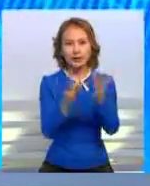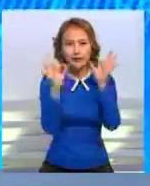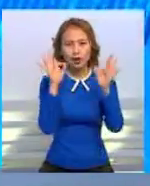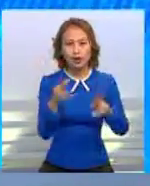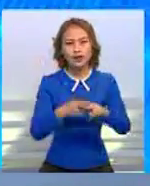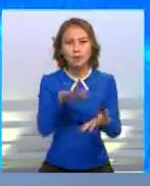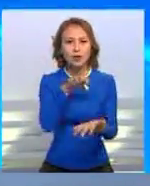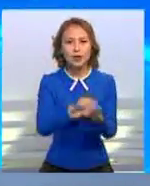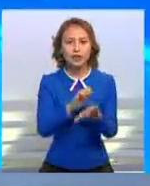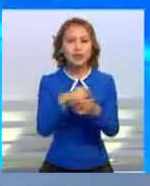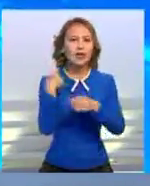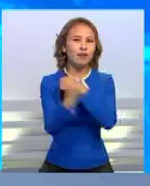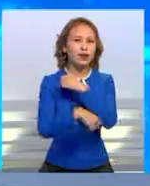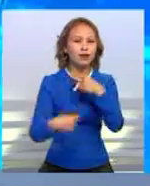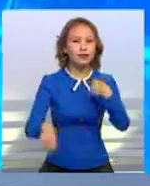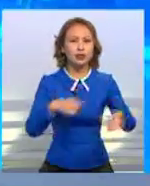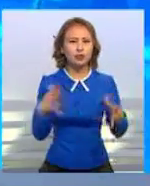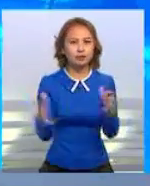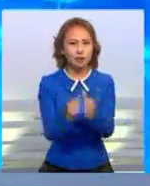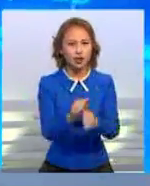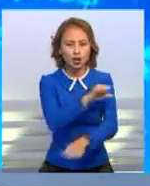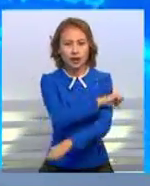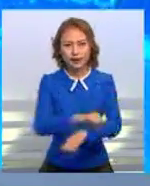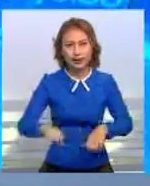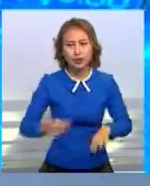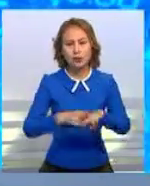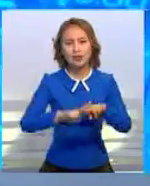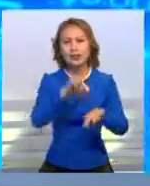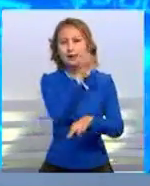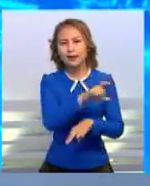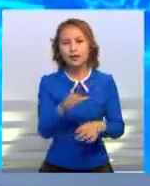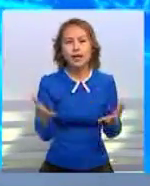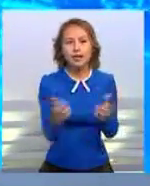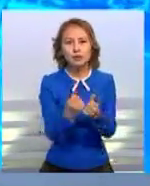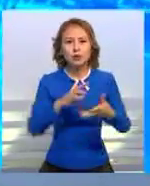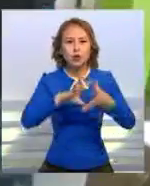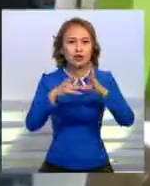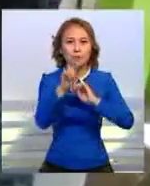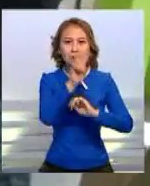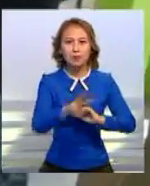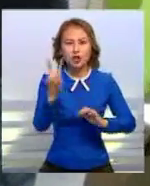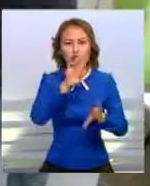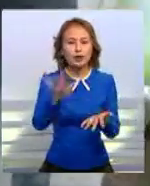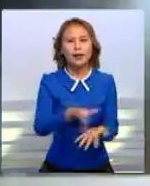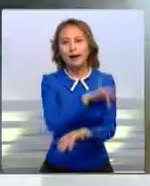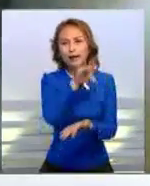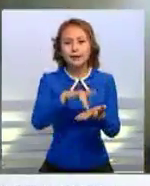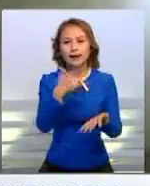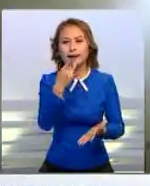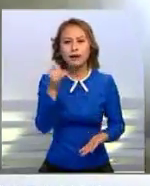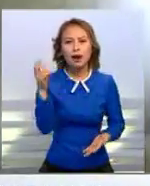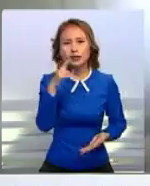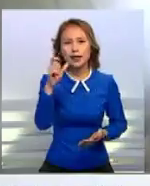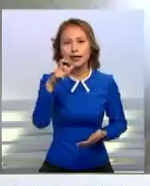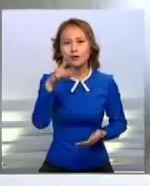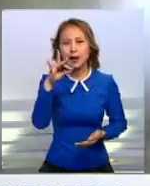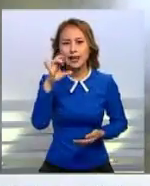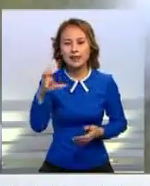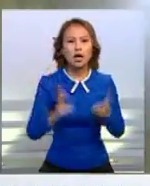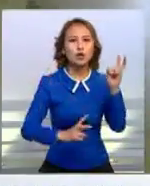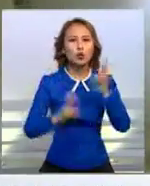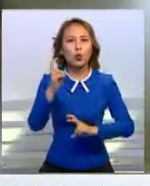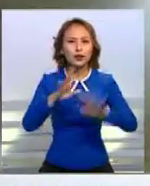алған кезекті контрабандалық тауарлар анықталды. Шекарадағы транзиттік заттарды рәсімдеу кезінде Бішкек қаласындағы Гранд